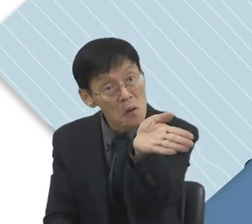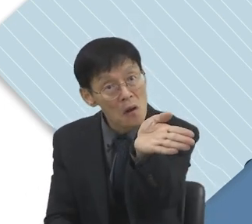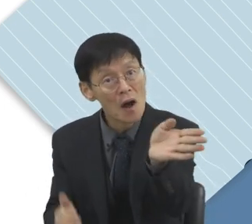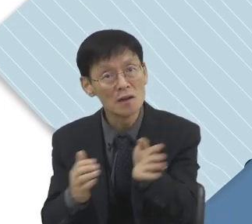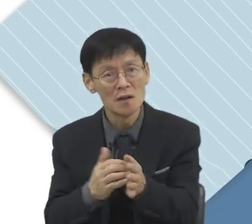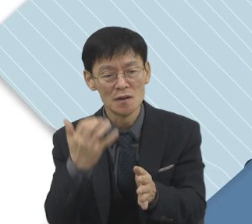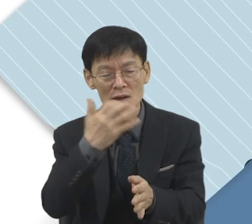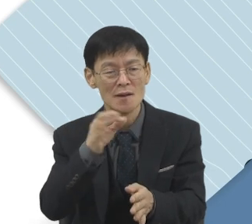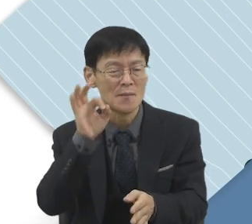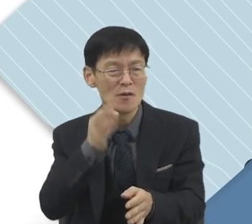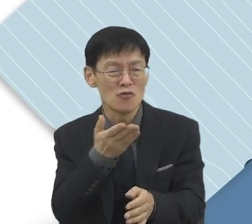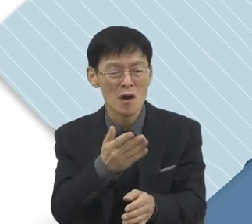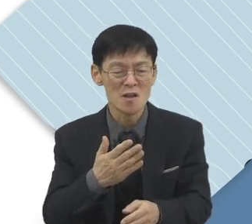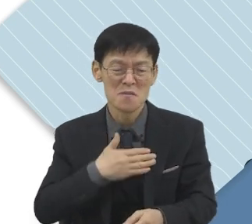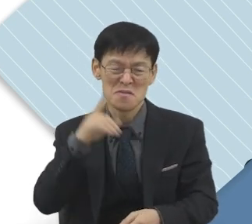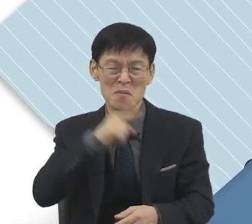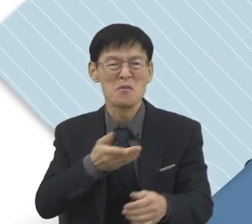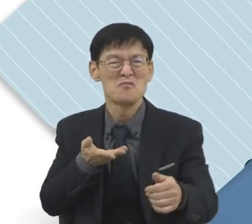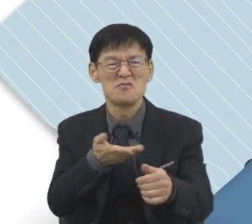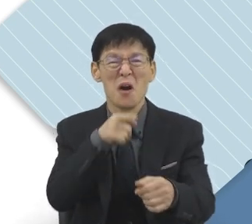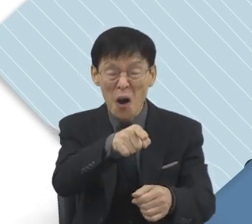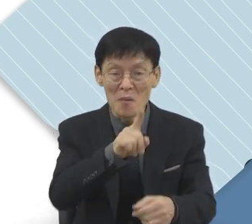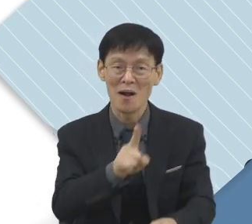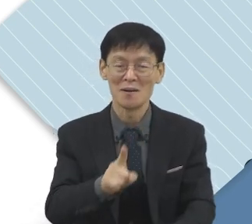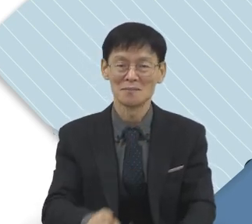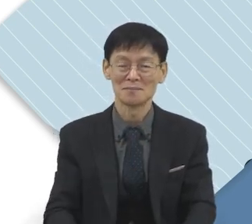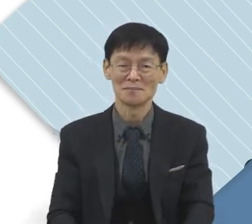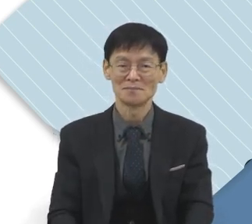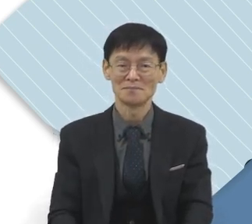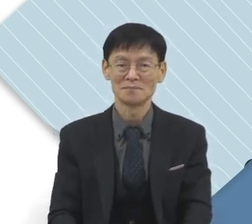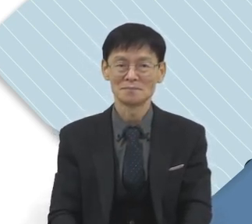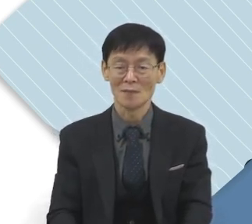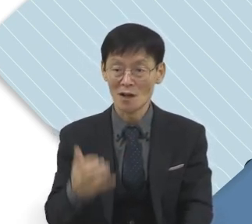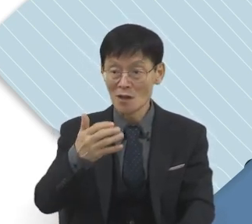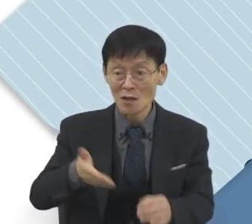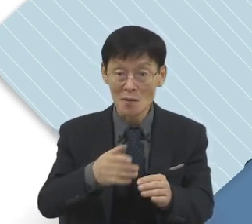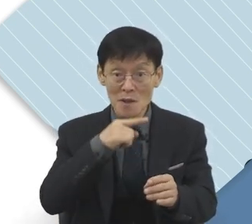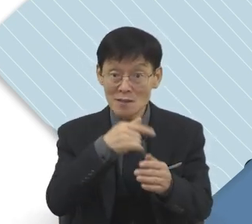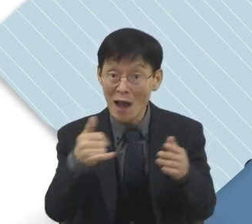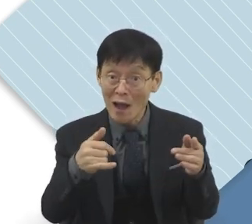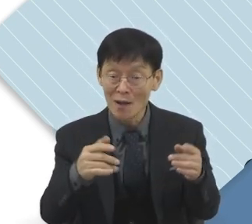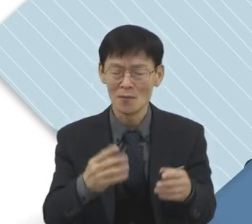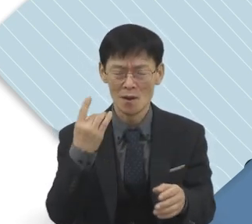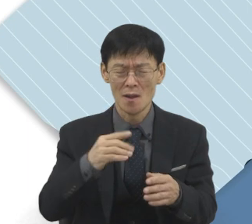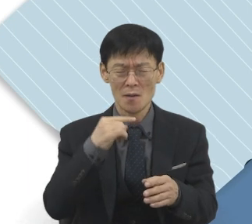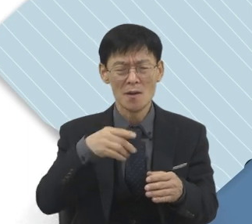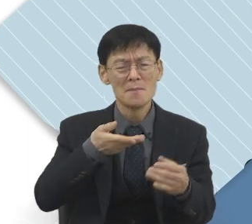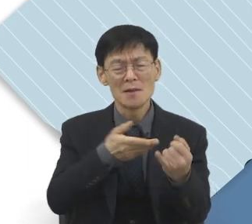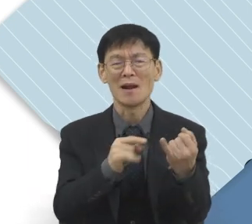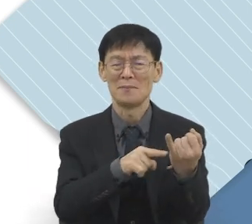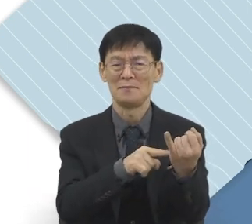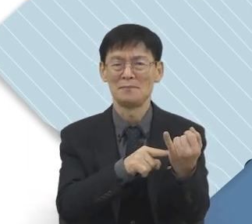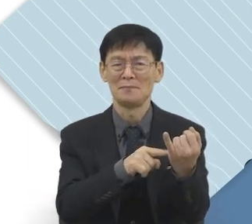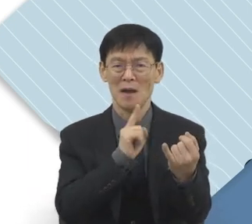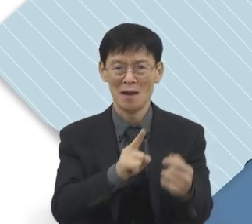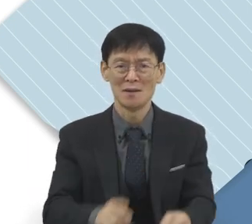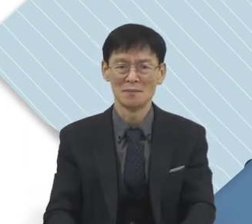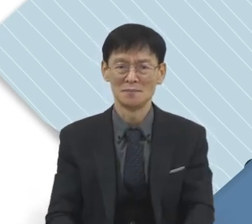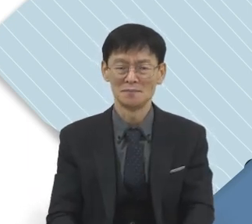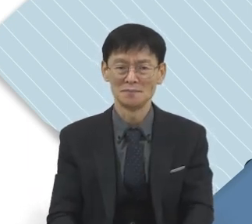등으로 성적 수치심과 불쾌감을 주는 것을 말합니다. 성희롱 피해자란 성희롱 당한 사람을